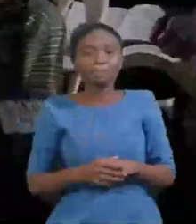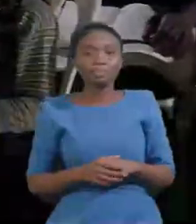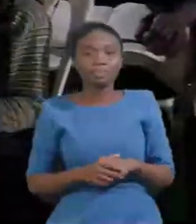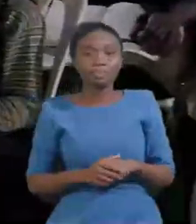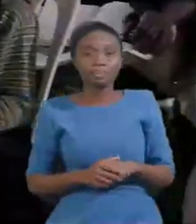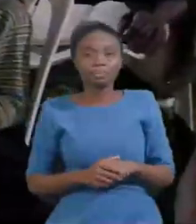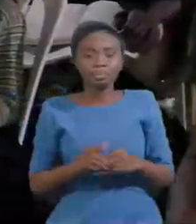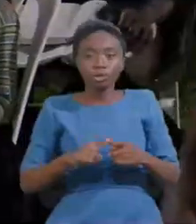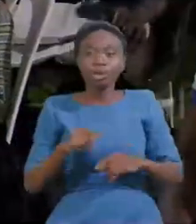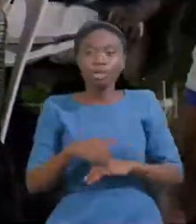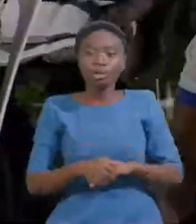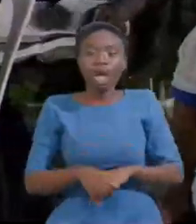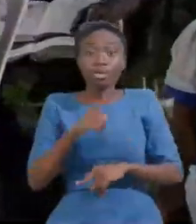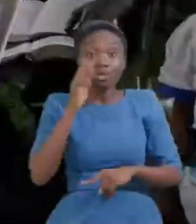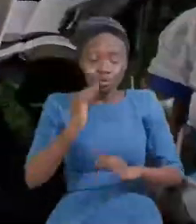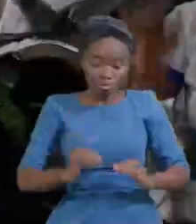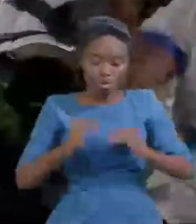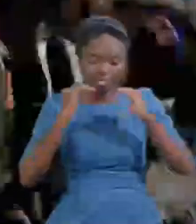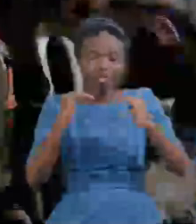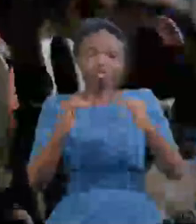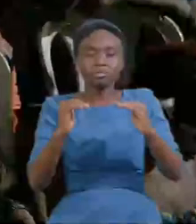Aujourd'hui, tu vas traverser.